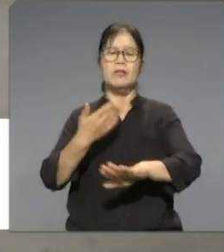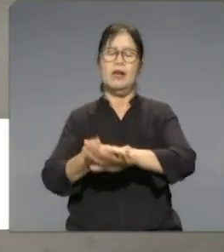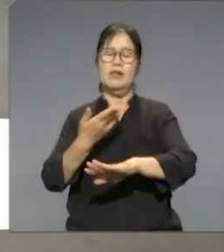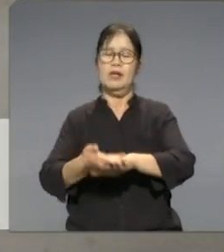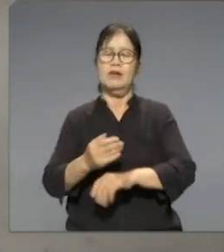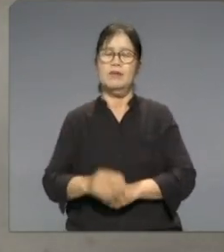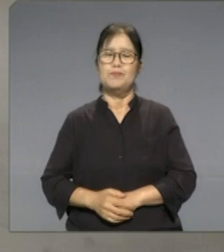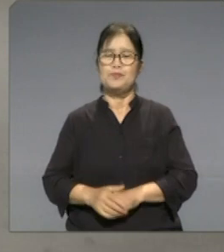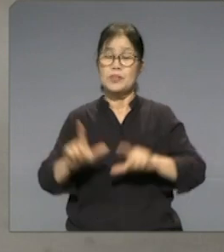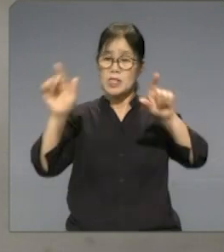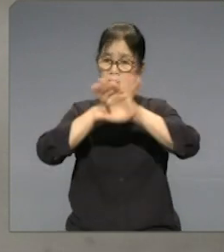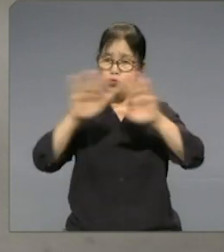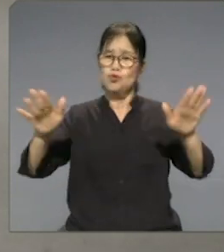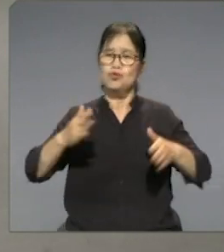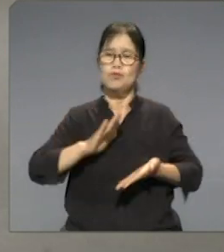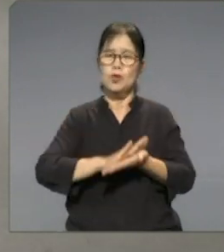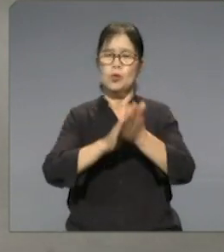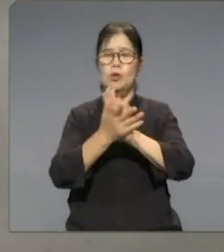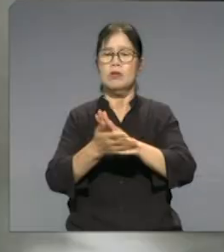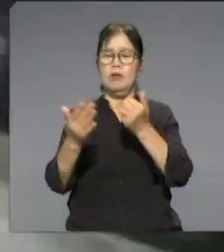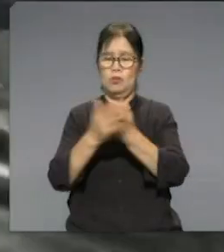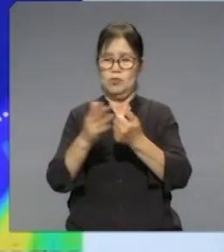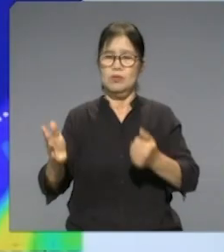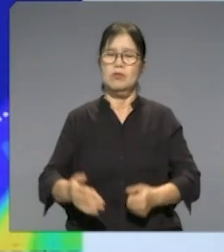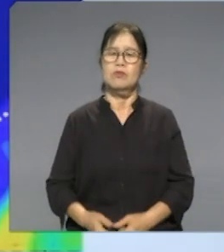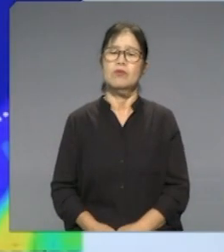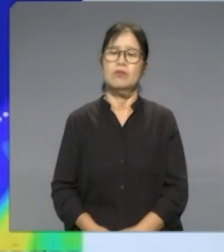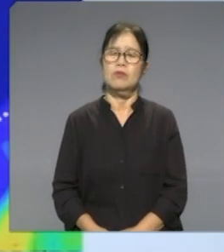있습니다. 기후 변화 때문입니다.